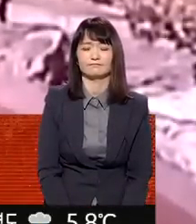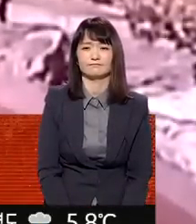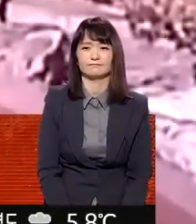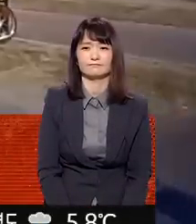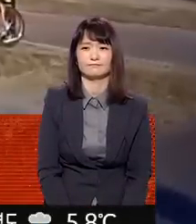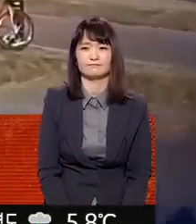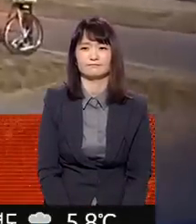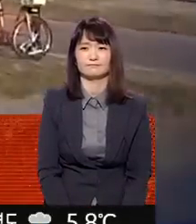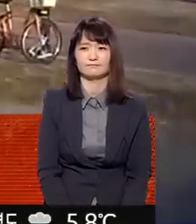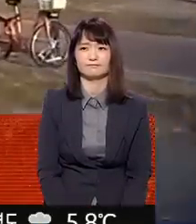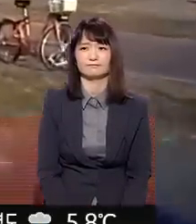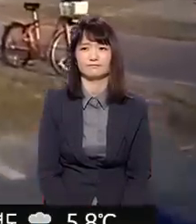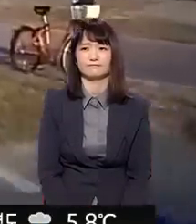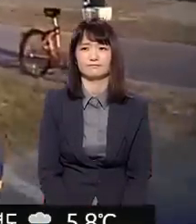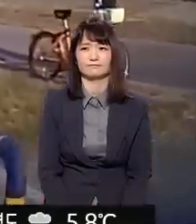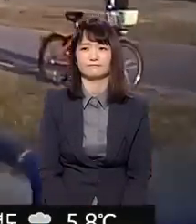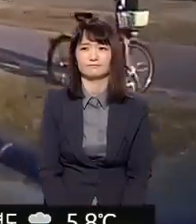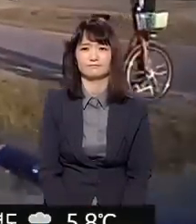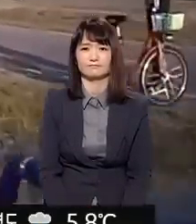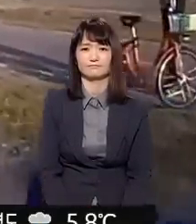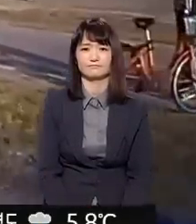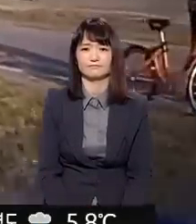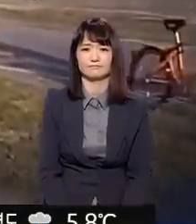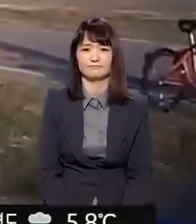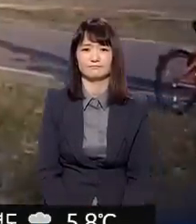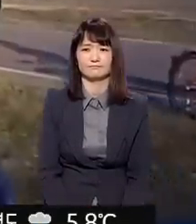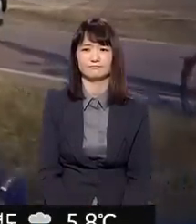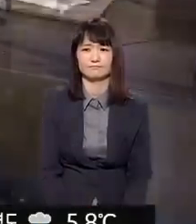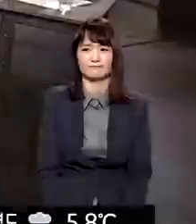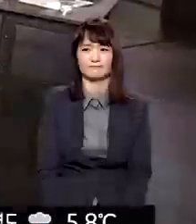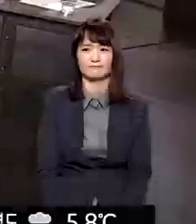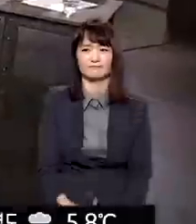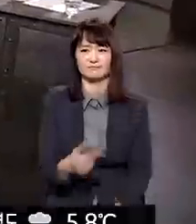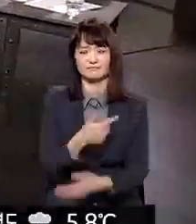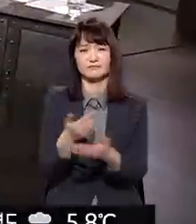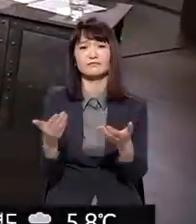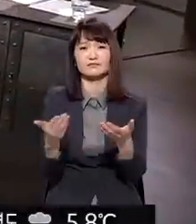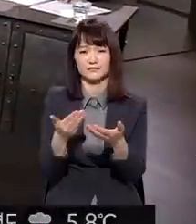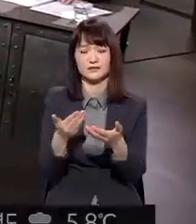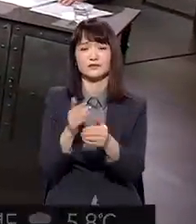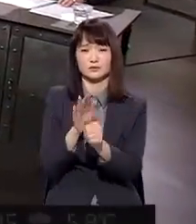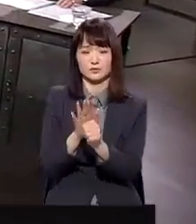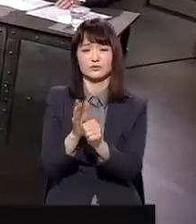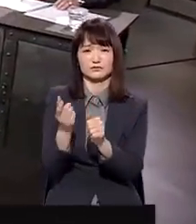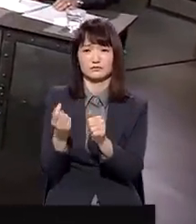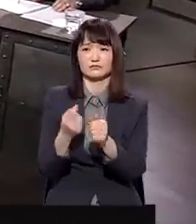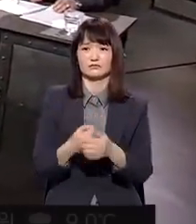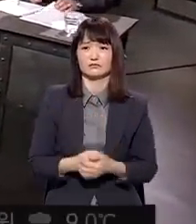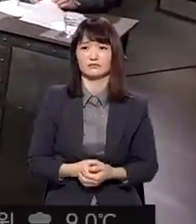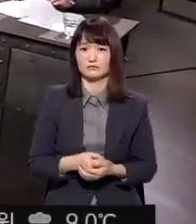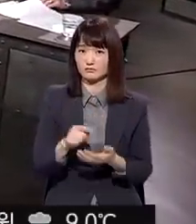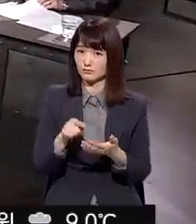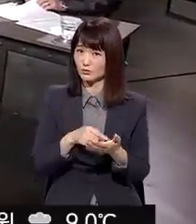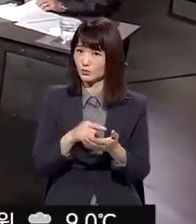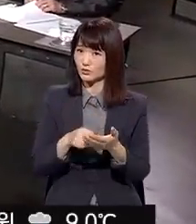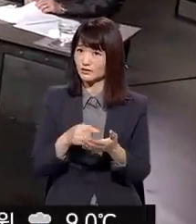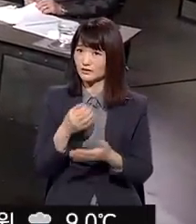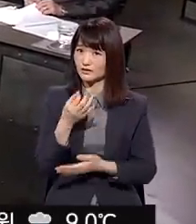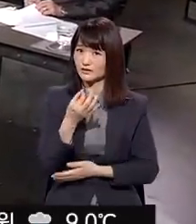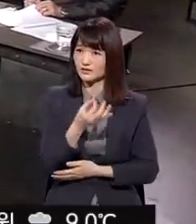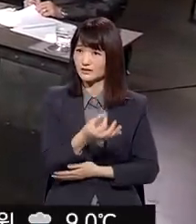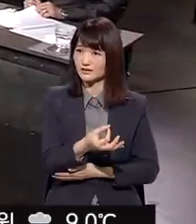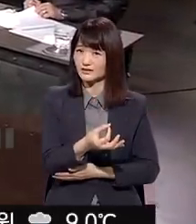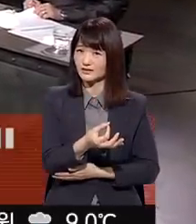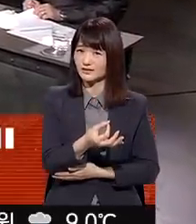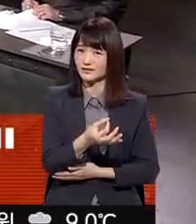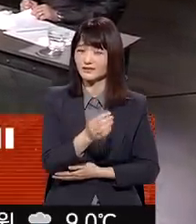정말 박 변호사님. 와, 정말 큰일을 또 한 것 같아요. 근데 저거 보상을...